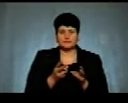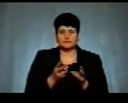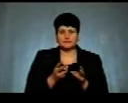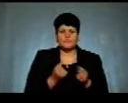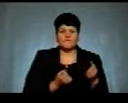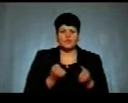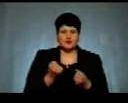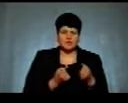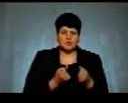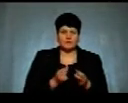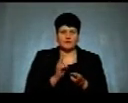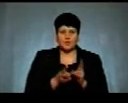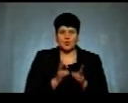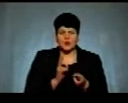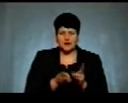водіїв, кухарів,